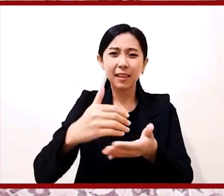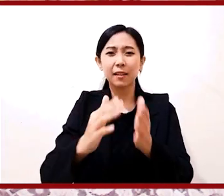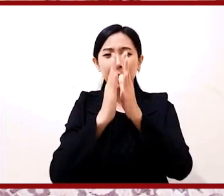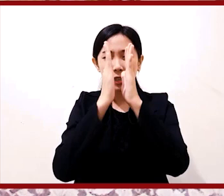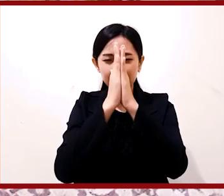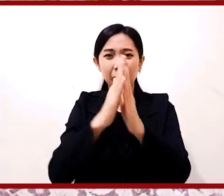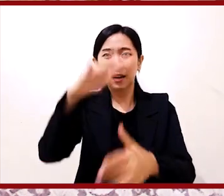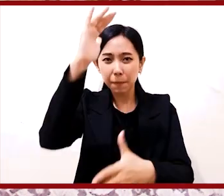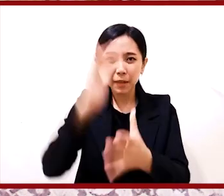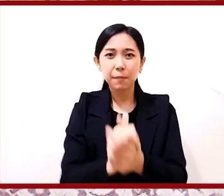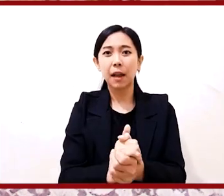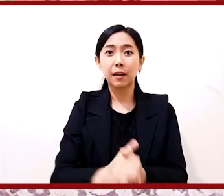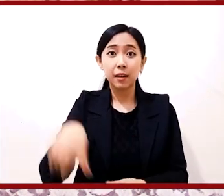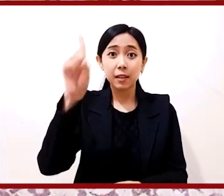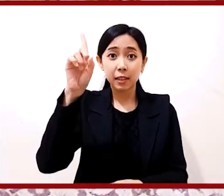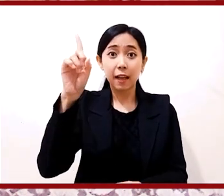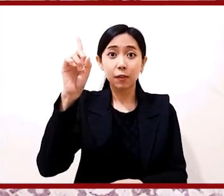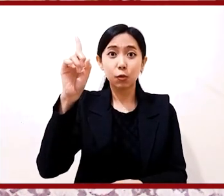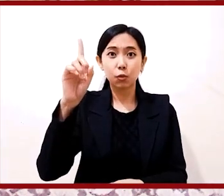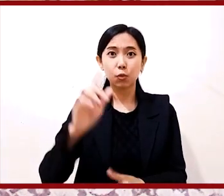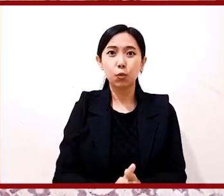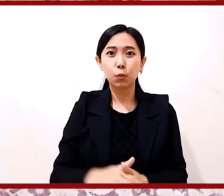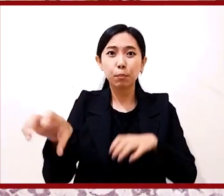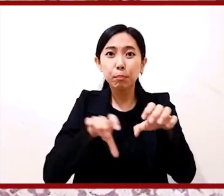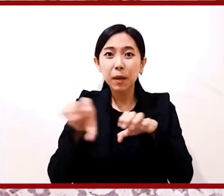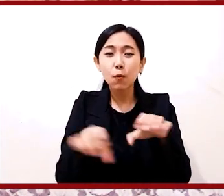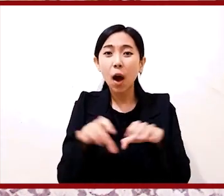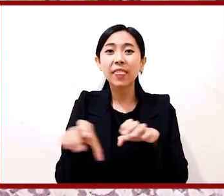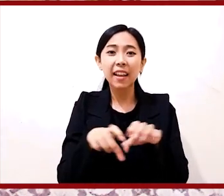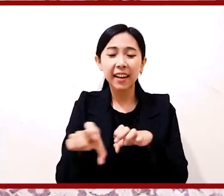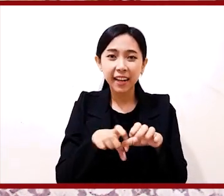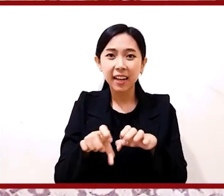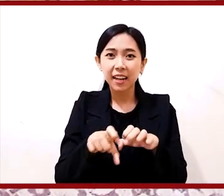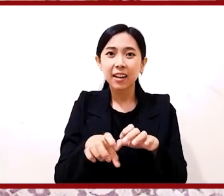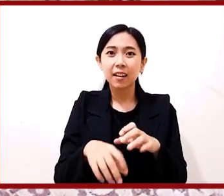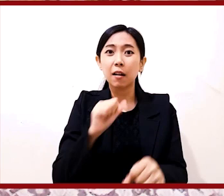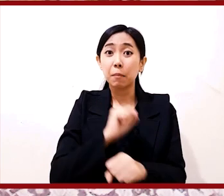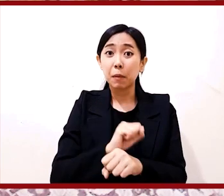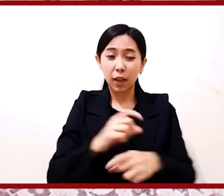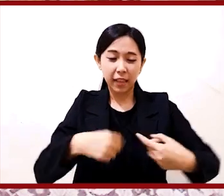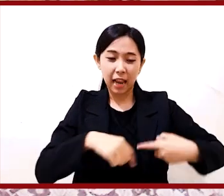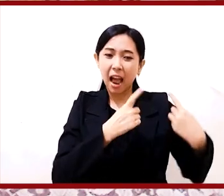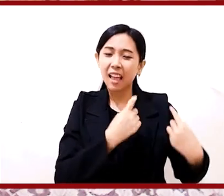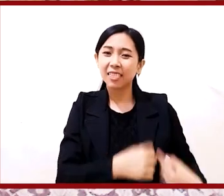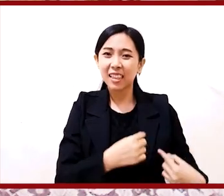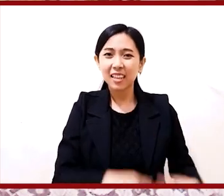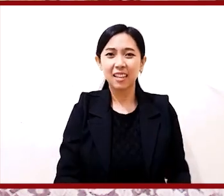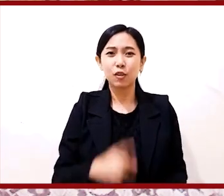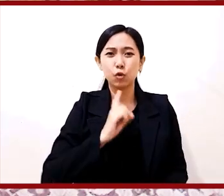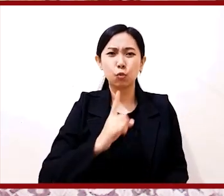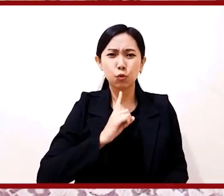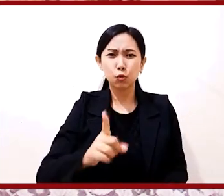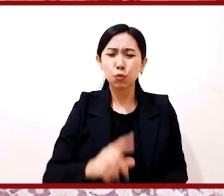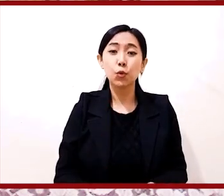beriman. Beriman berarti satunya tindakan atau perbuatan dengan hati.